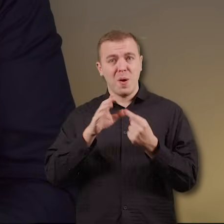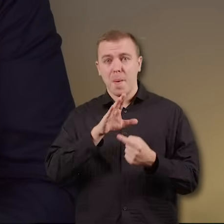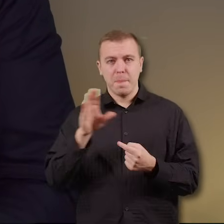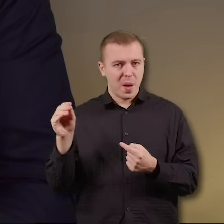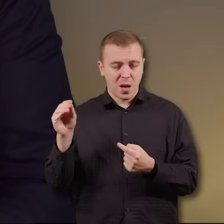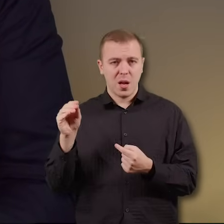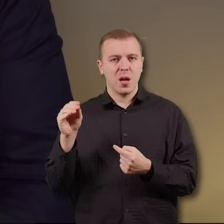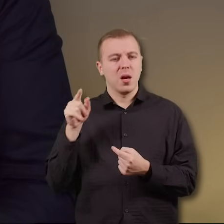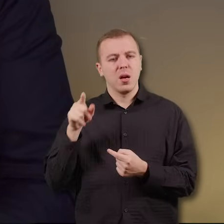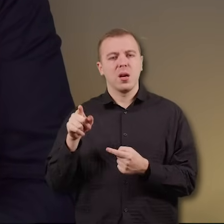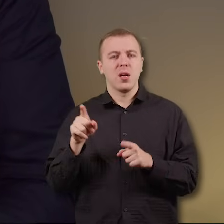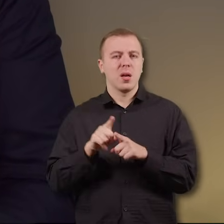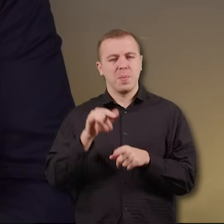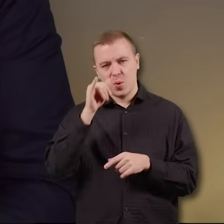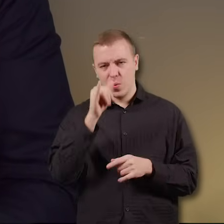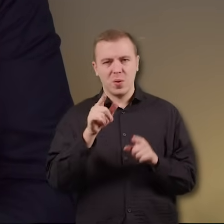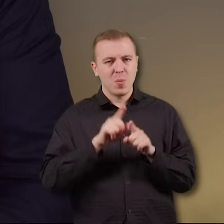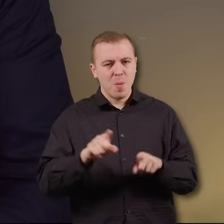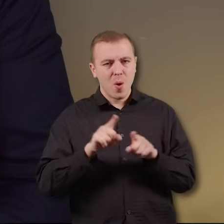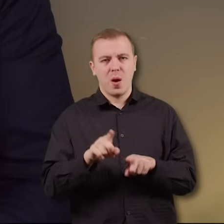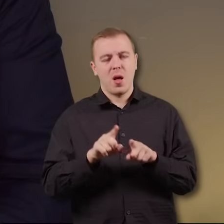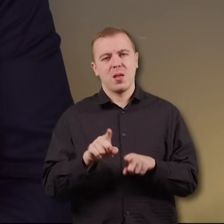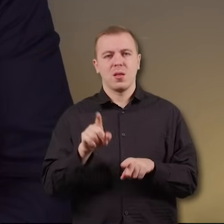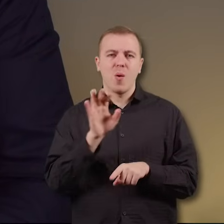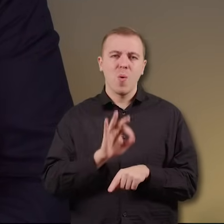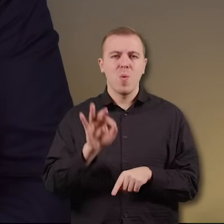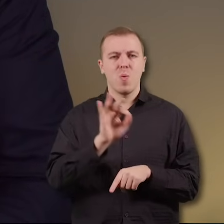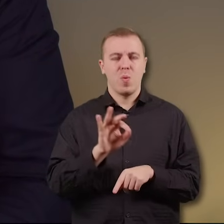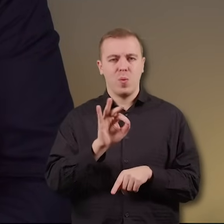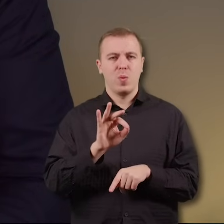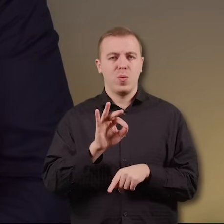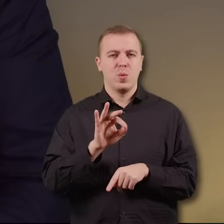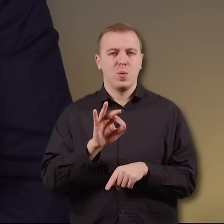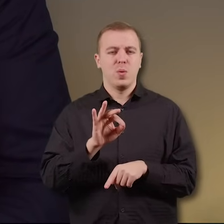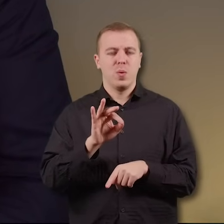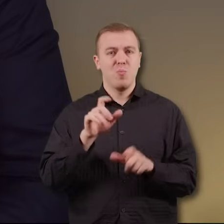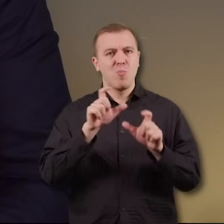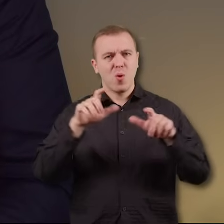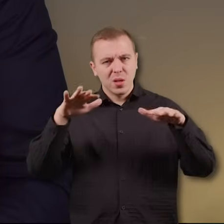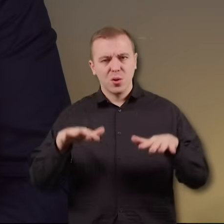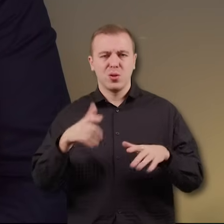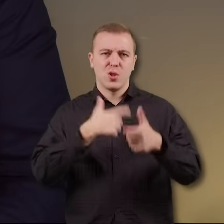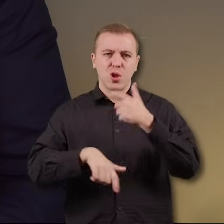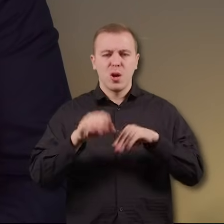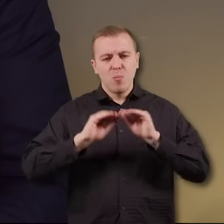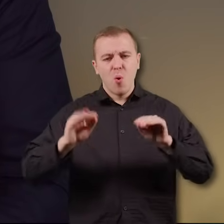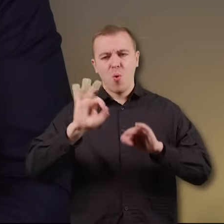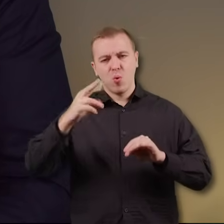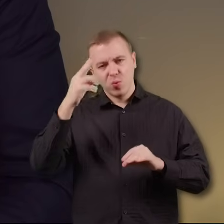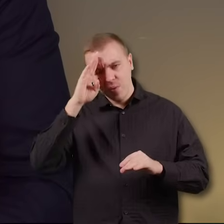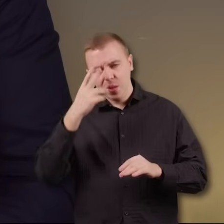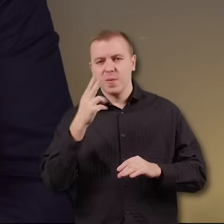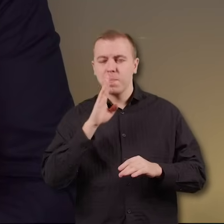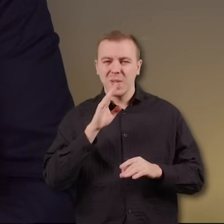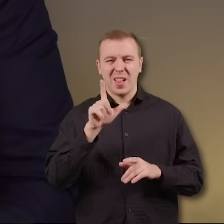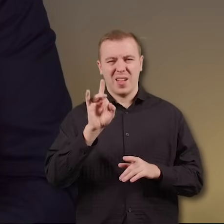nebūtų galima propaganda šitą mokyklos ir darželiuose. Jeigu tėvų